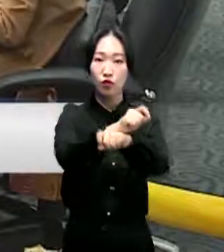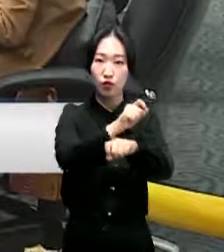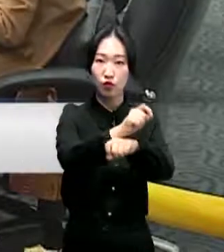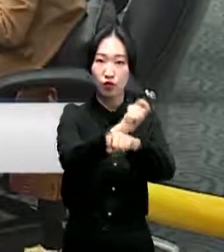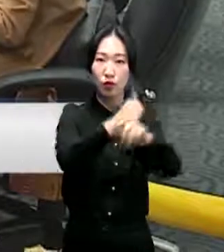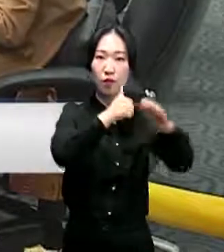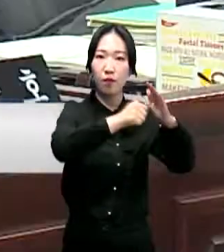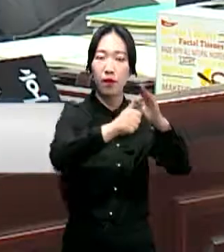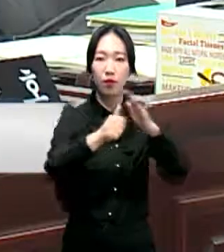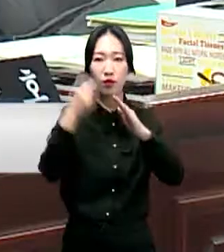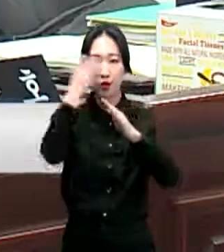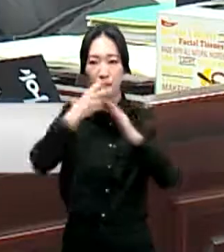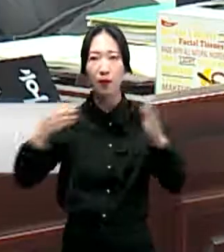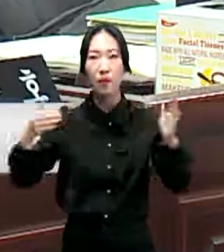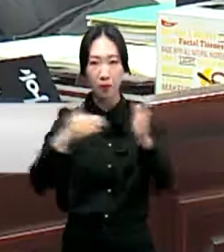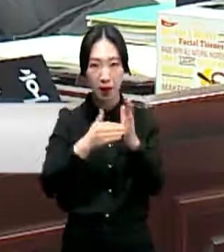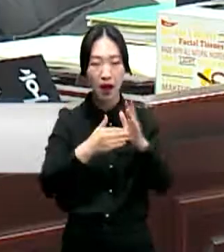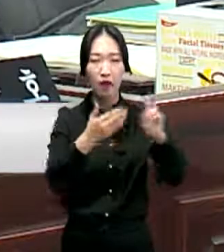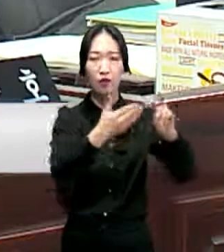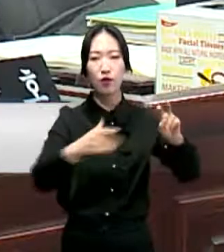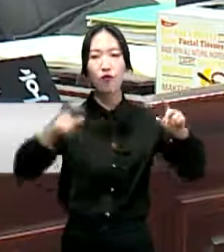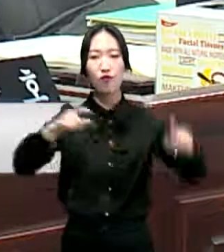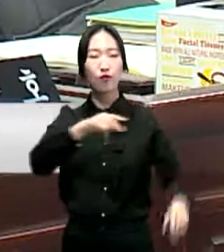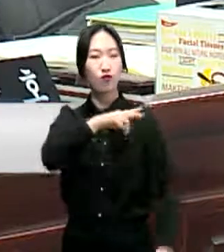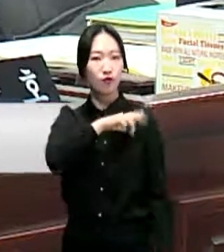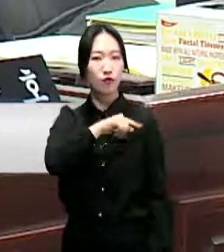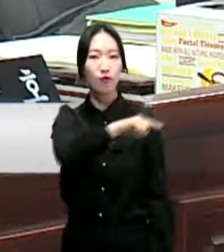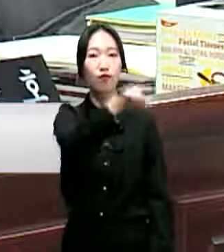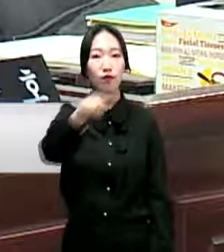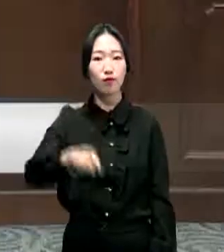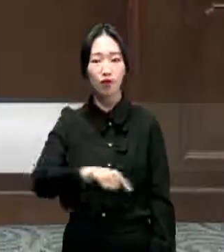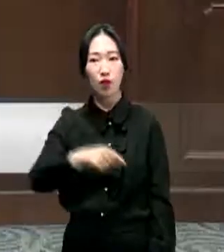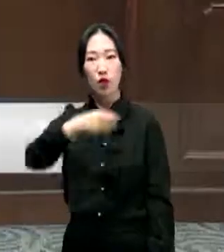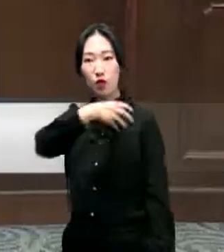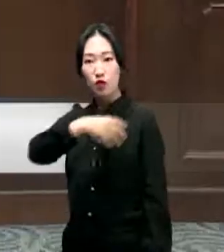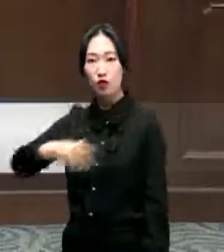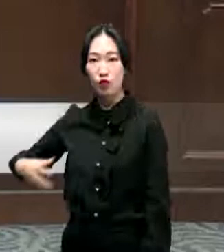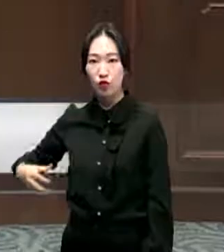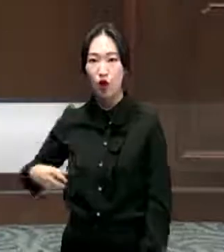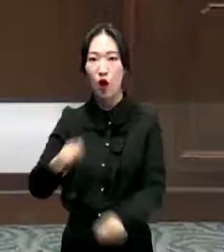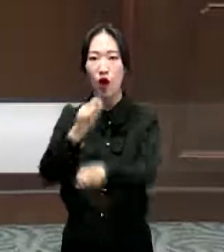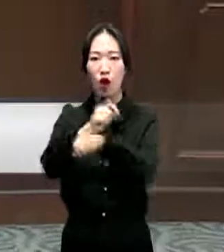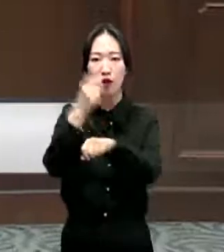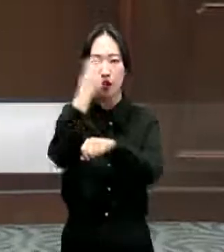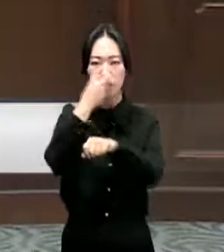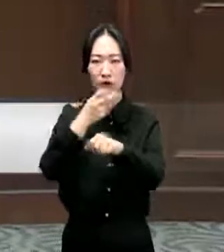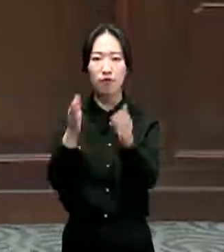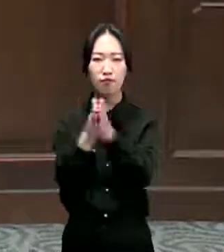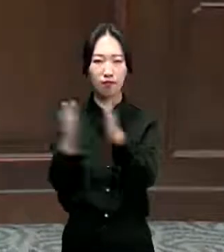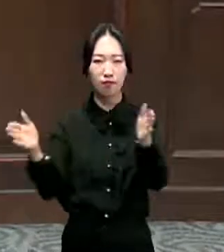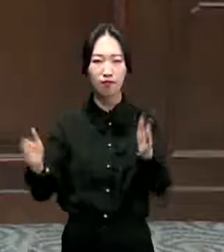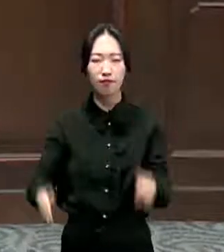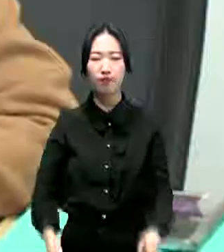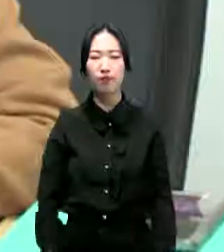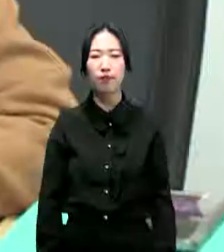동행정복지센터 방문감사를 끝낸 미추홀구 의원들이 본청을 상대로 한 행정사무감사에